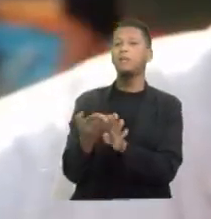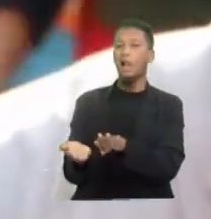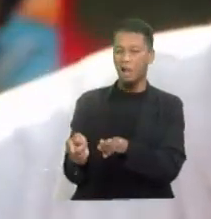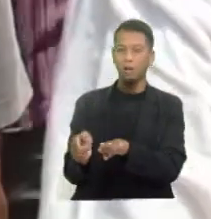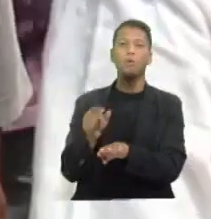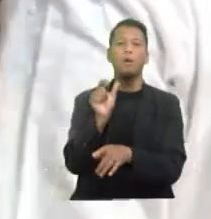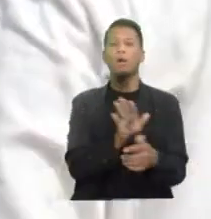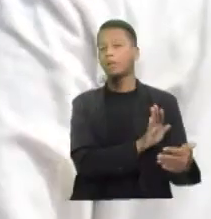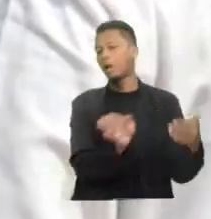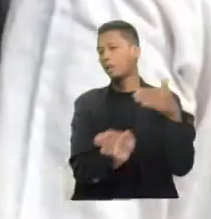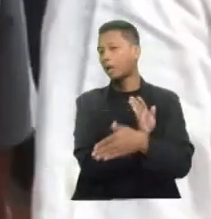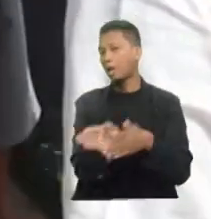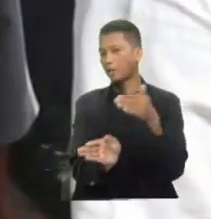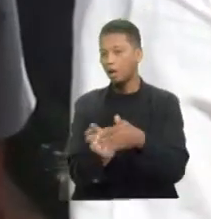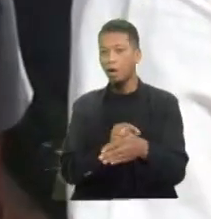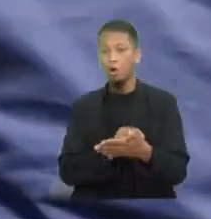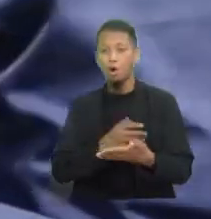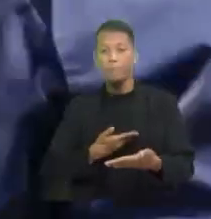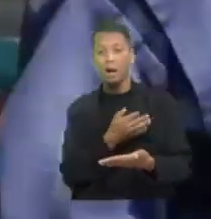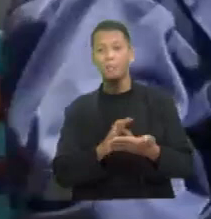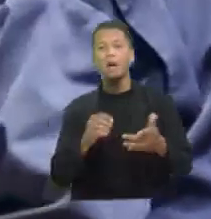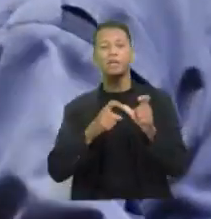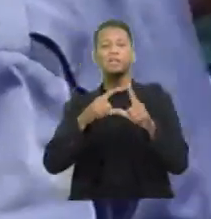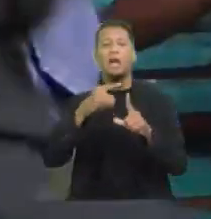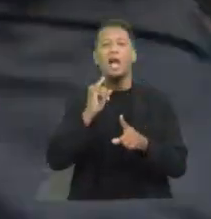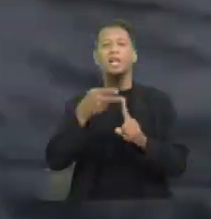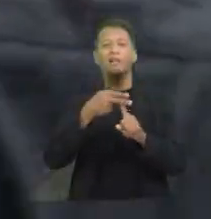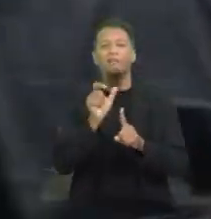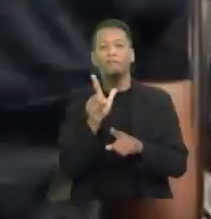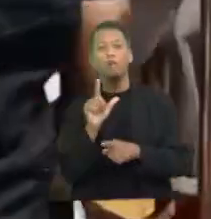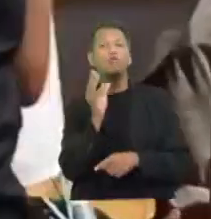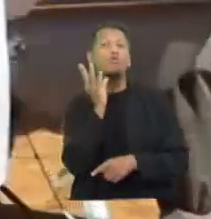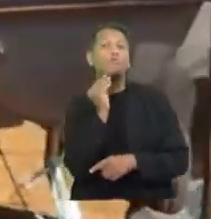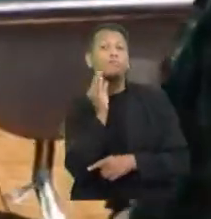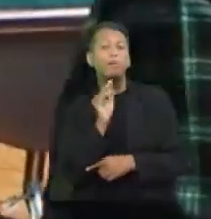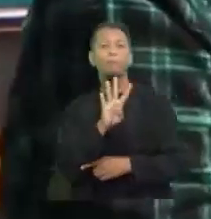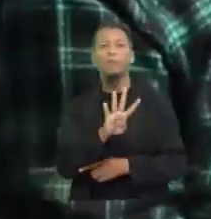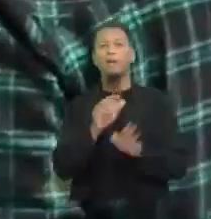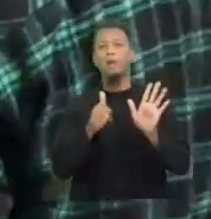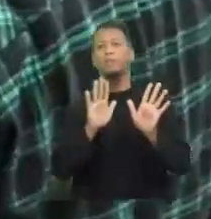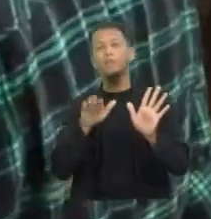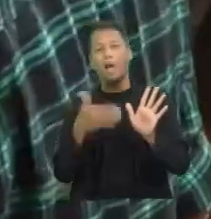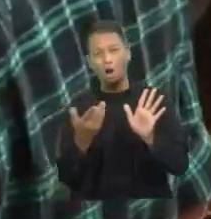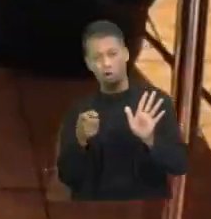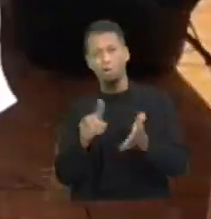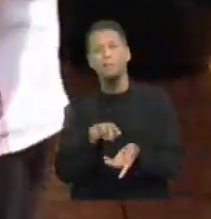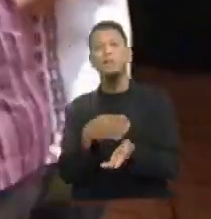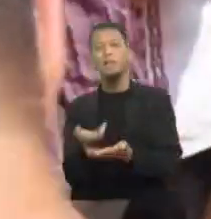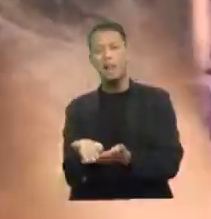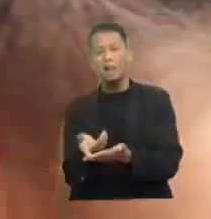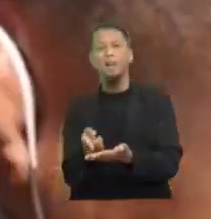Korban Syaiful, 40 tahun, tewas saat kebakaran melanda rumahnya di Jalan Masjid Akhwir, Cilangkap, Cipayung, Jakarta